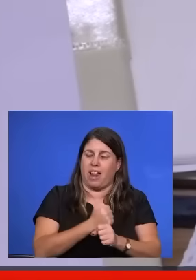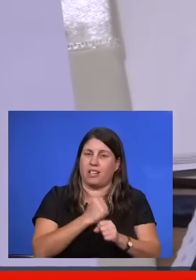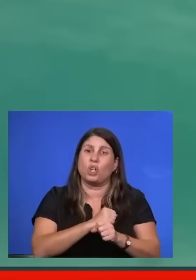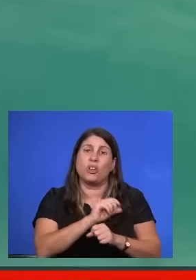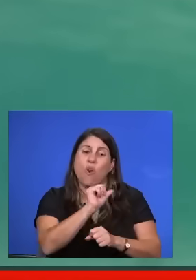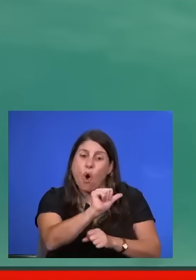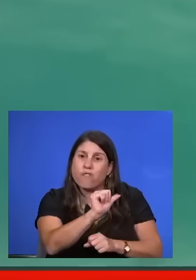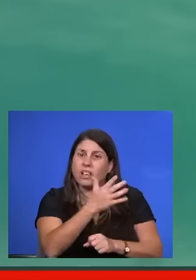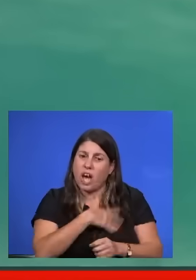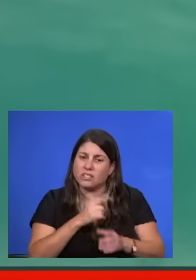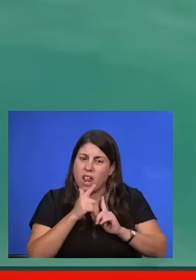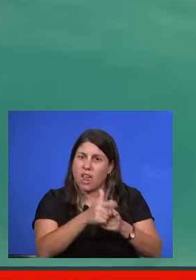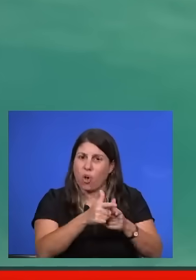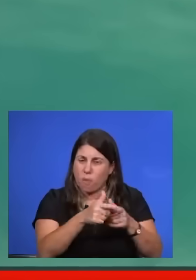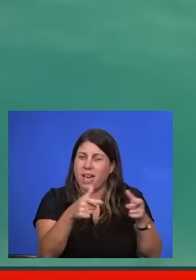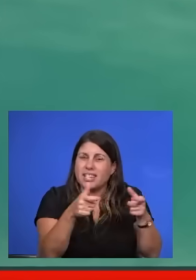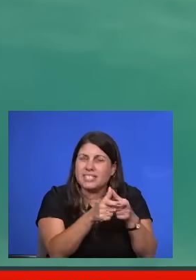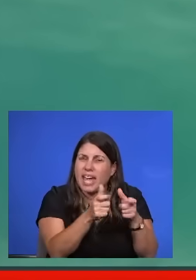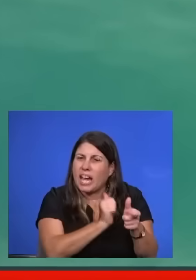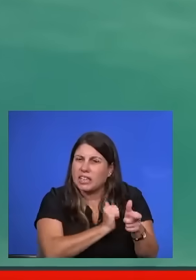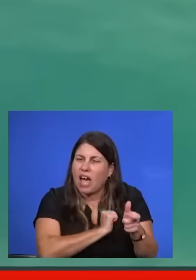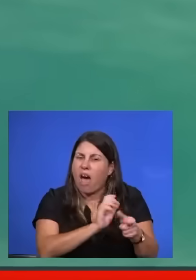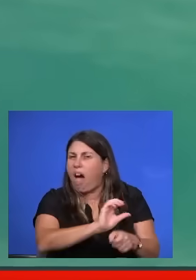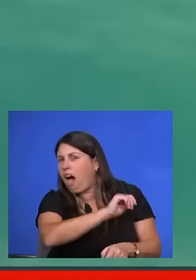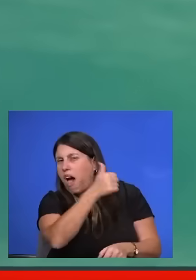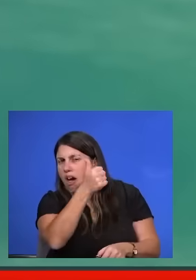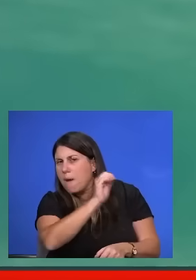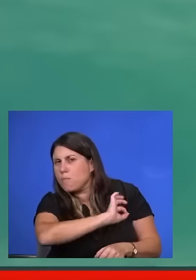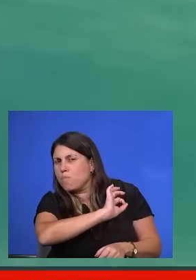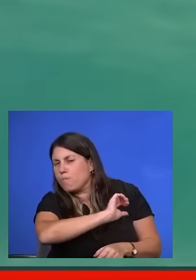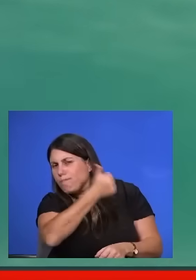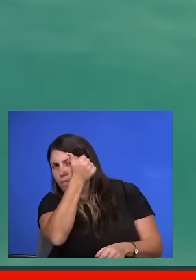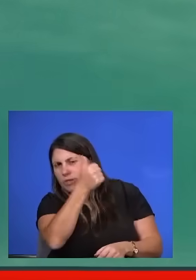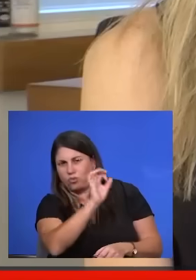ביחידה, באחת מהיחידות המובחרות העליות,